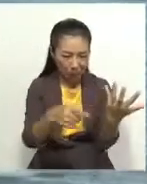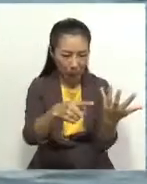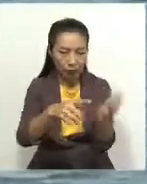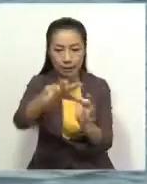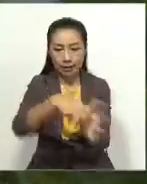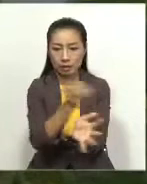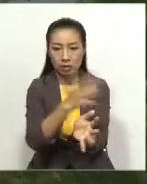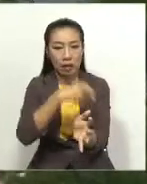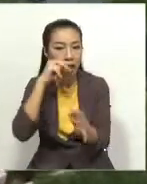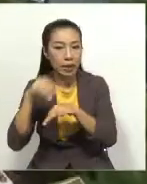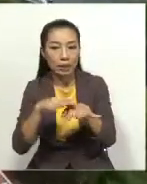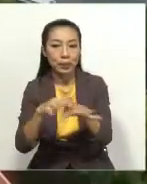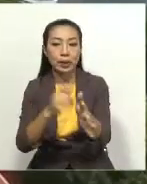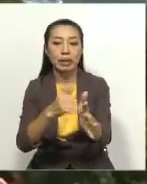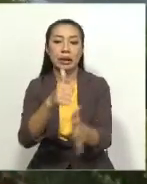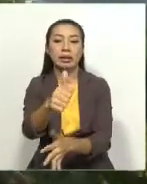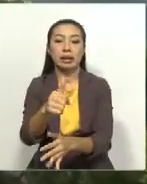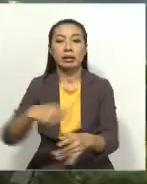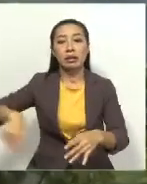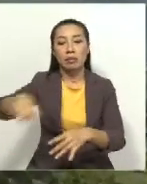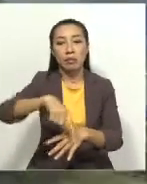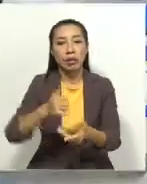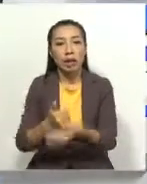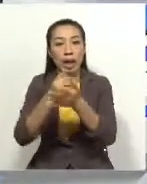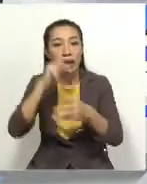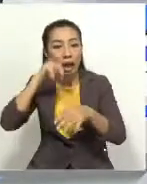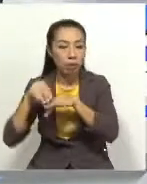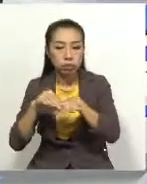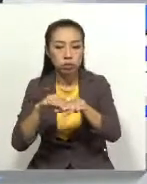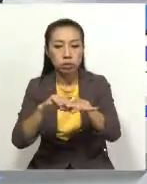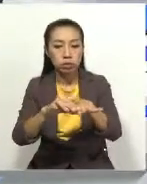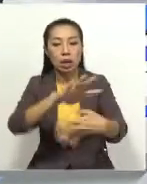ได้ไม่ไปกีดขวางการระบายน้ำนะคะ เรียกว่าให้การระบายน้ำเนี่ยเป็นไปตามแผนที่วางเอาไว้ด้วย